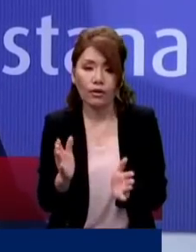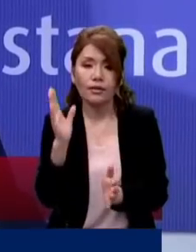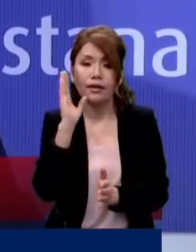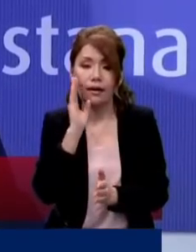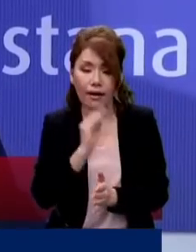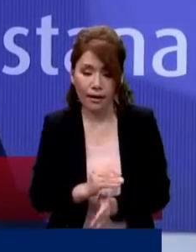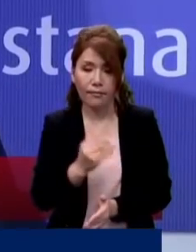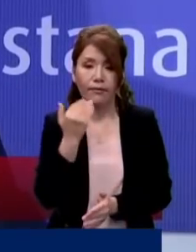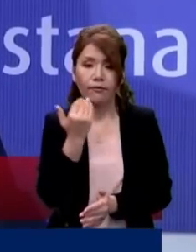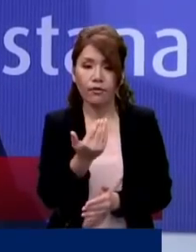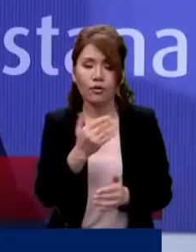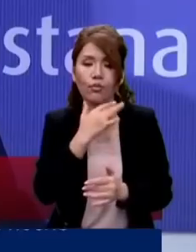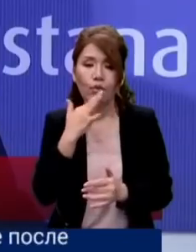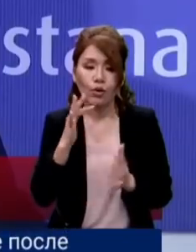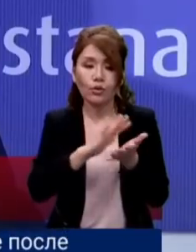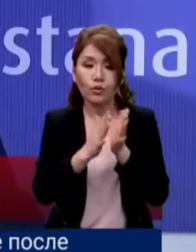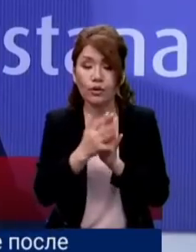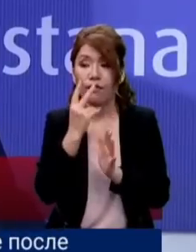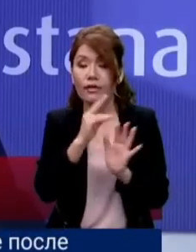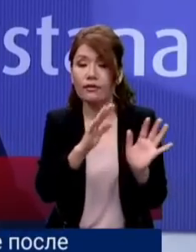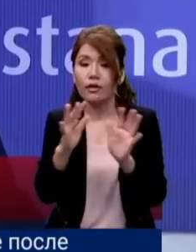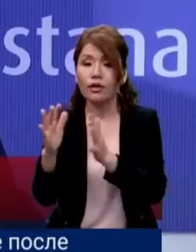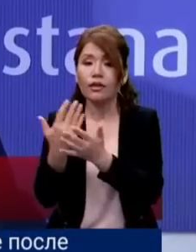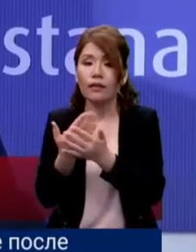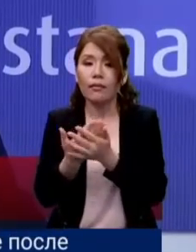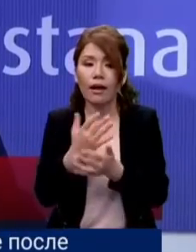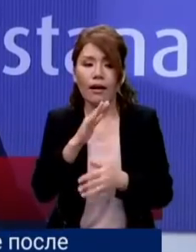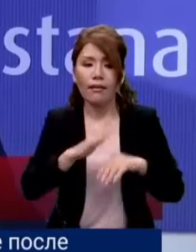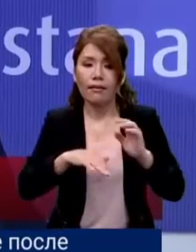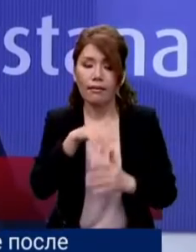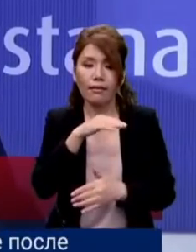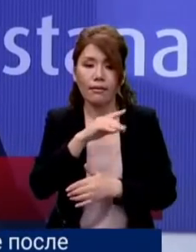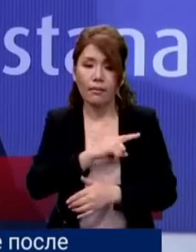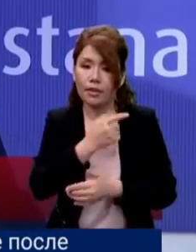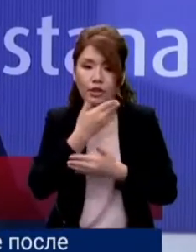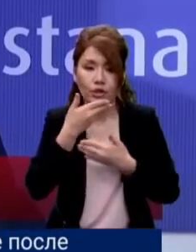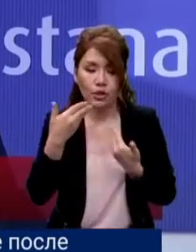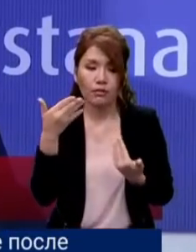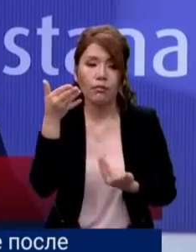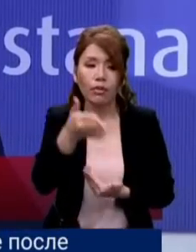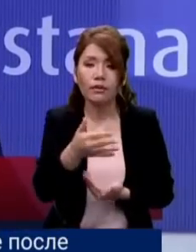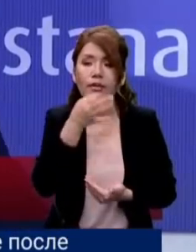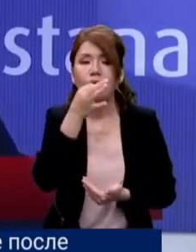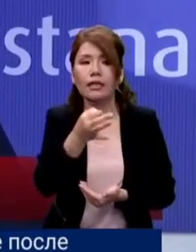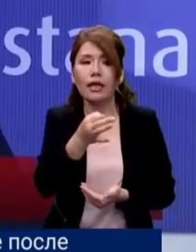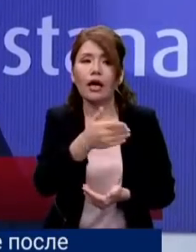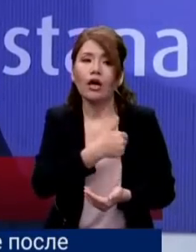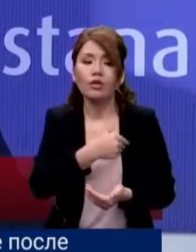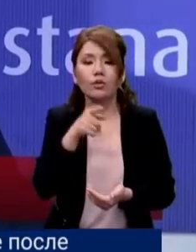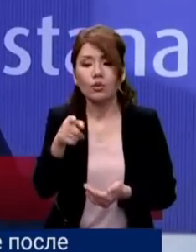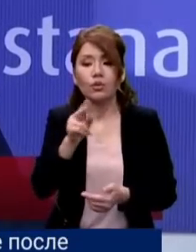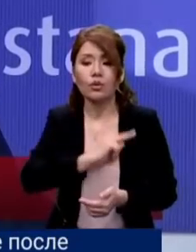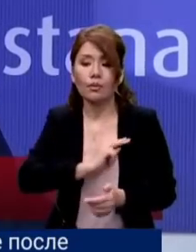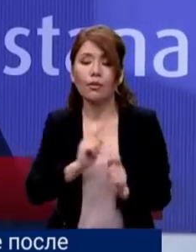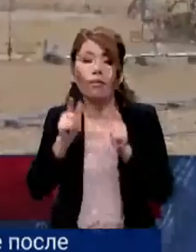мүмкіндігі болады. Бізде көп жағдайды байқап отырмыз азаматтар. Мамандық жоқ, ештеңе жоқ, келетте айтады. Мені ана жерге апарып